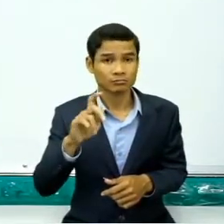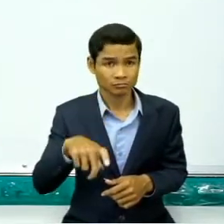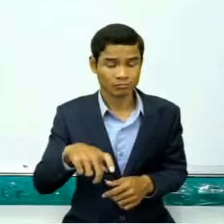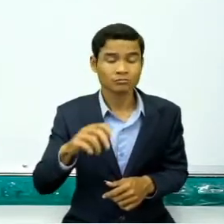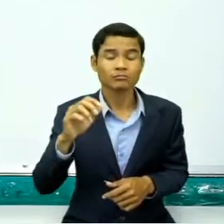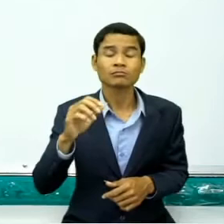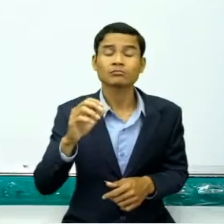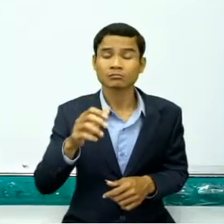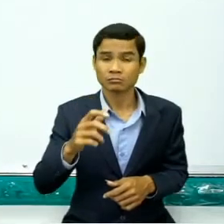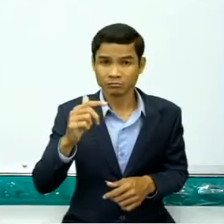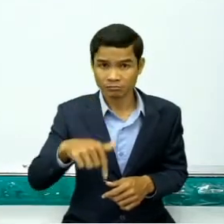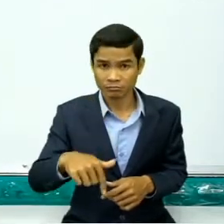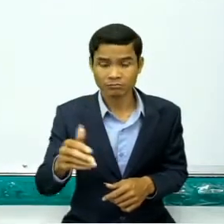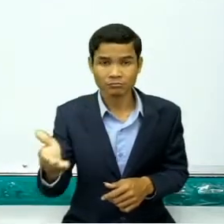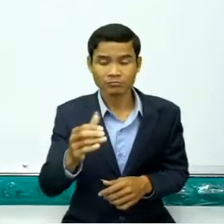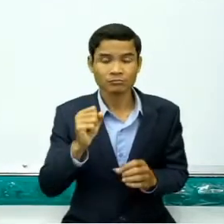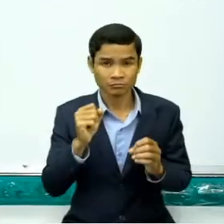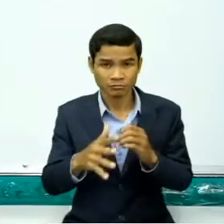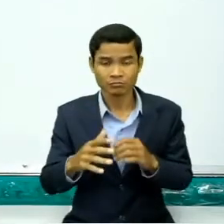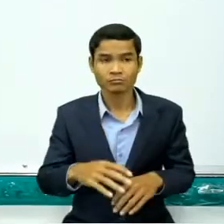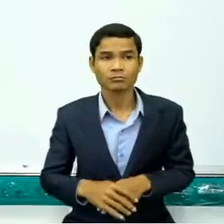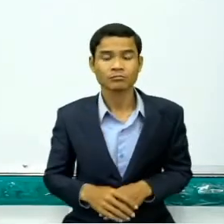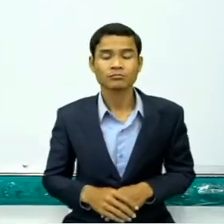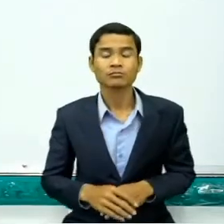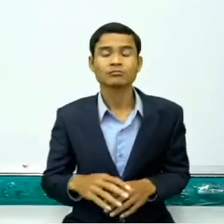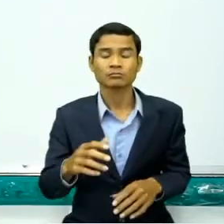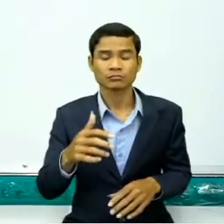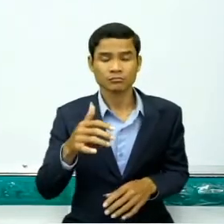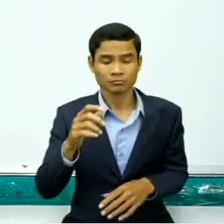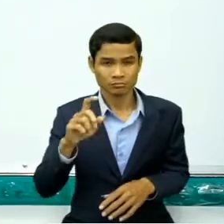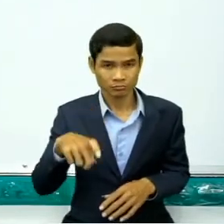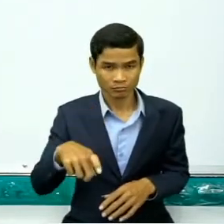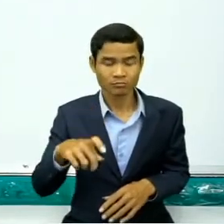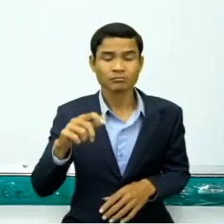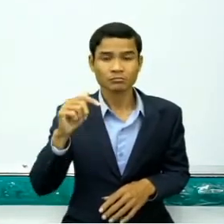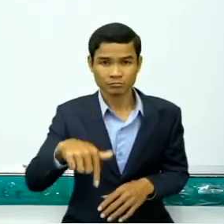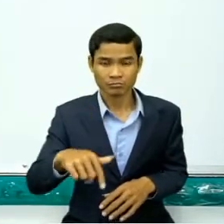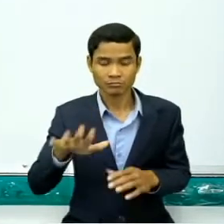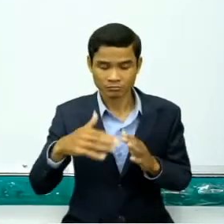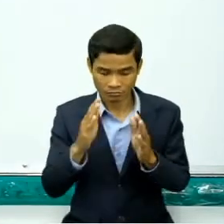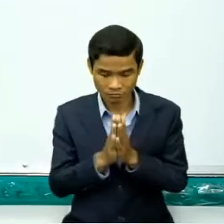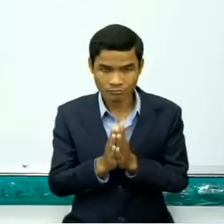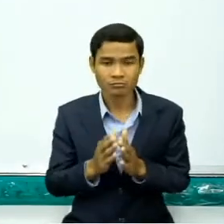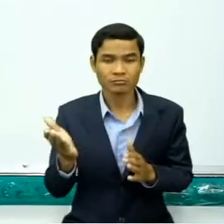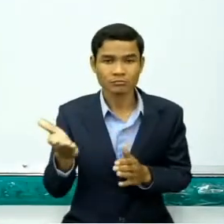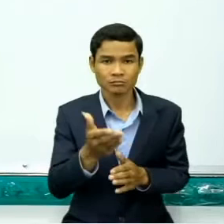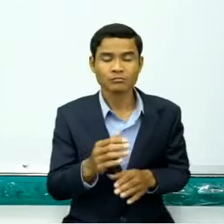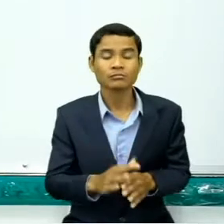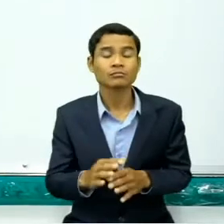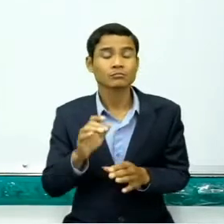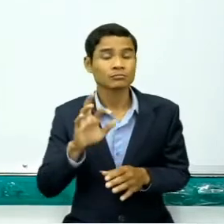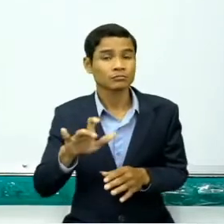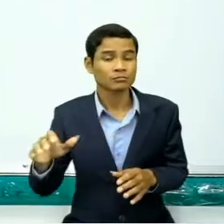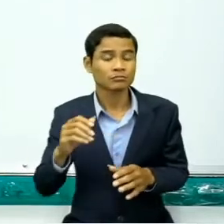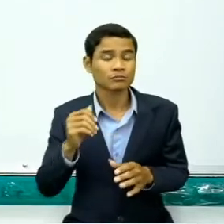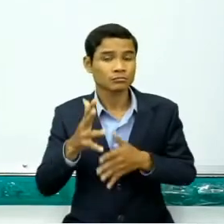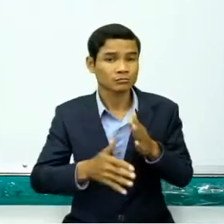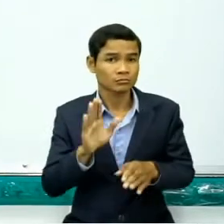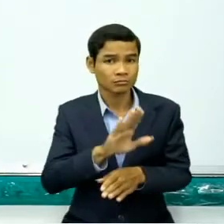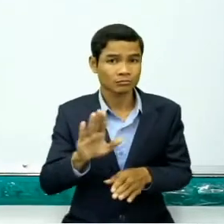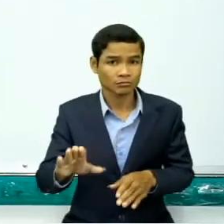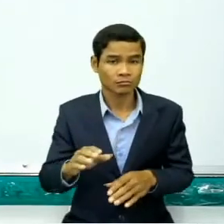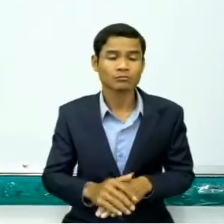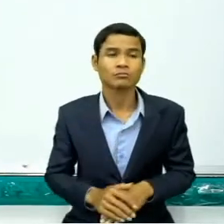chì mùi nhạc rồi. Chập đám. Phần ngờ. Chà con, ai lời con bằng lỡ sô đá khuôn